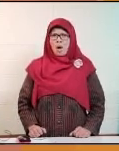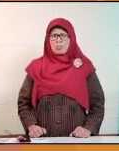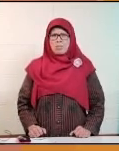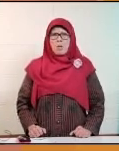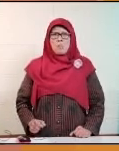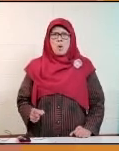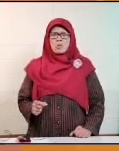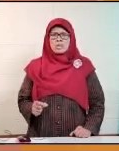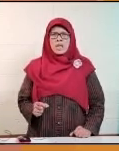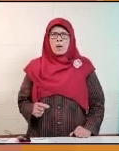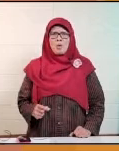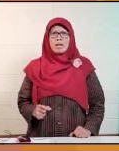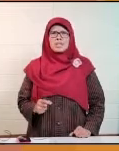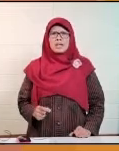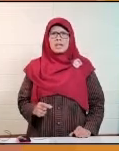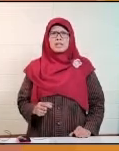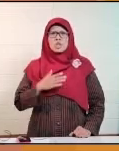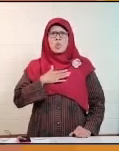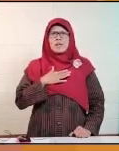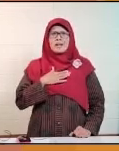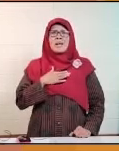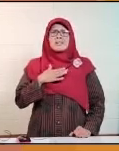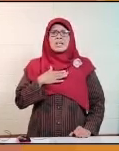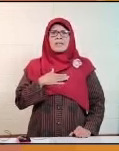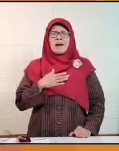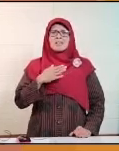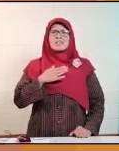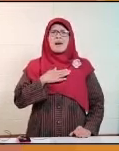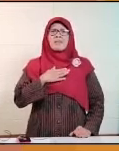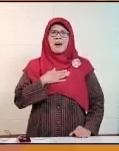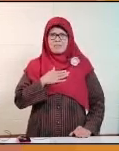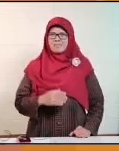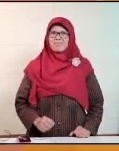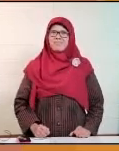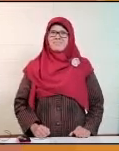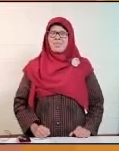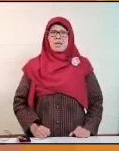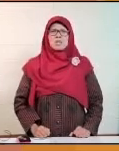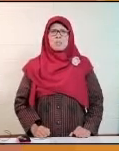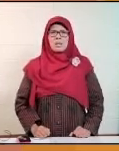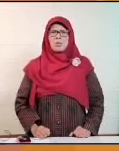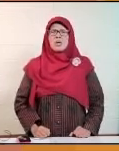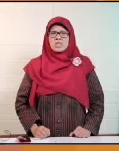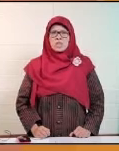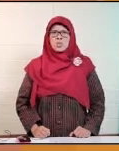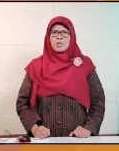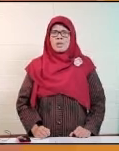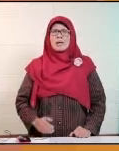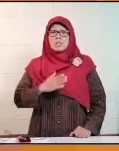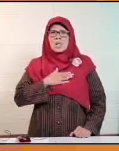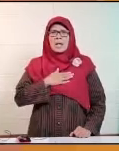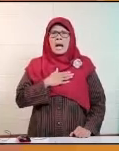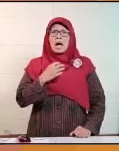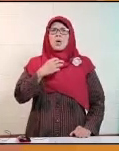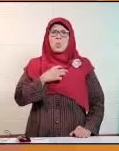jelek Pokoknya saya memilih sendiri sesuai dengan selera saya saya Hai sepatu sesuai